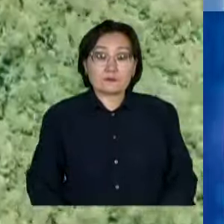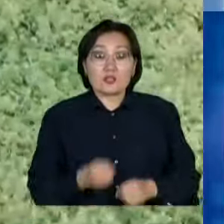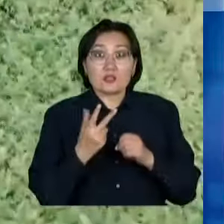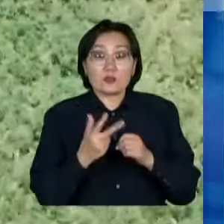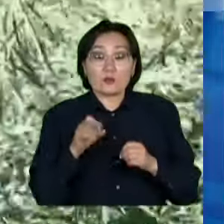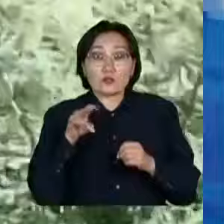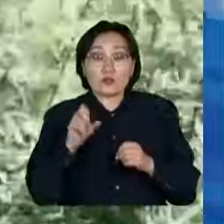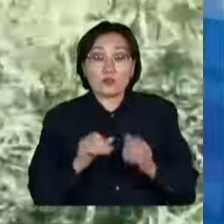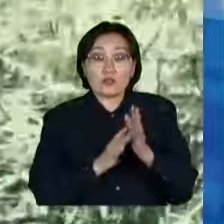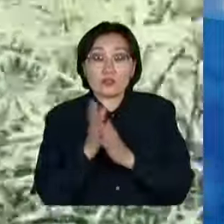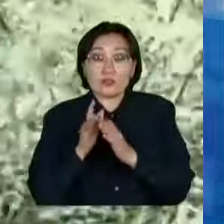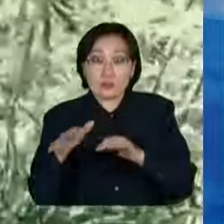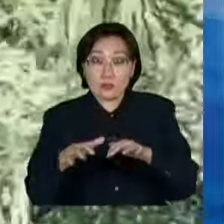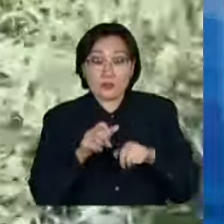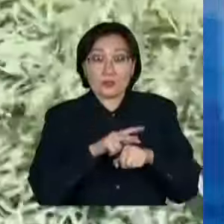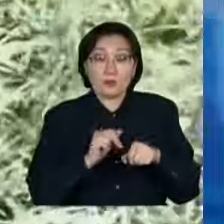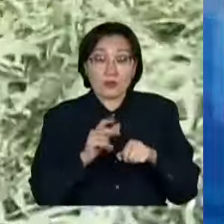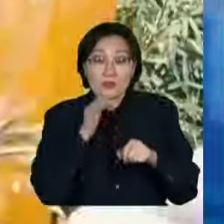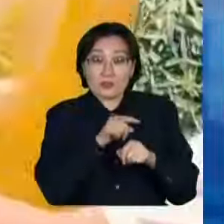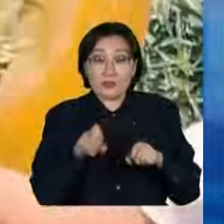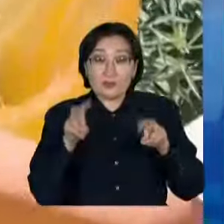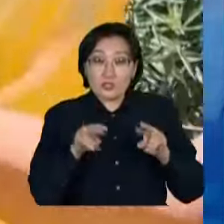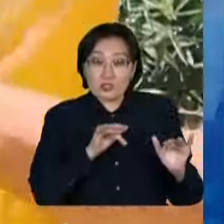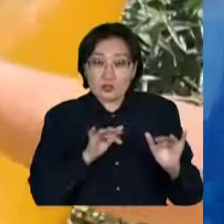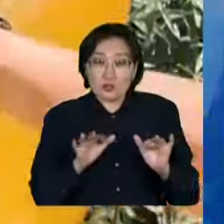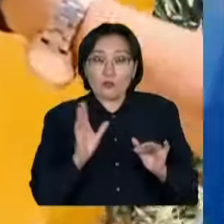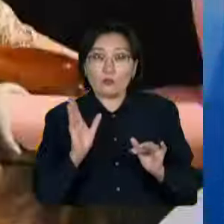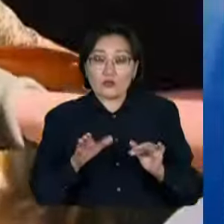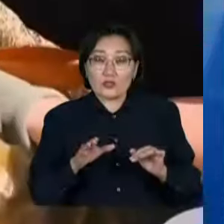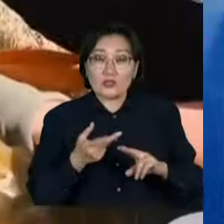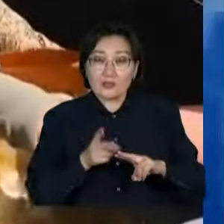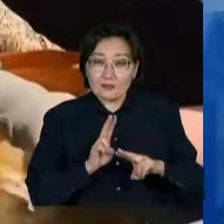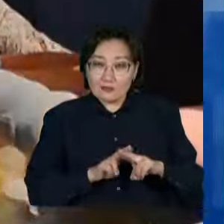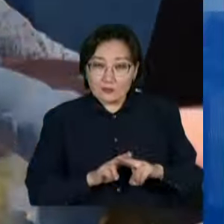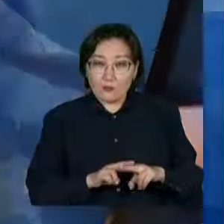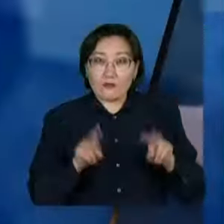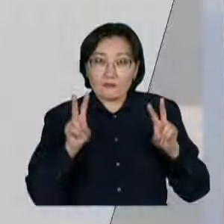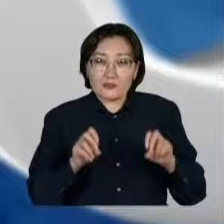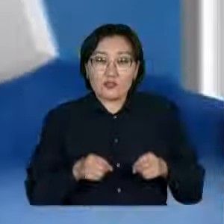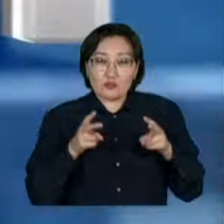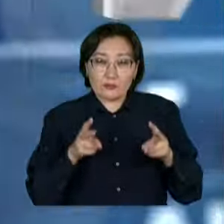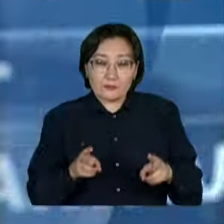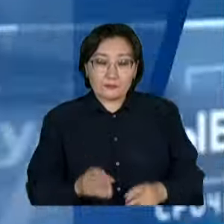13 тонн наркотиков изъяли полицейские во время спецоперации. Что грозит за данный вид преступления?